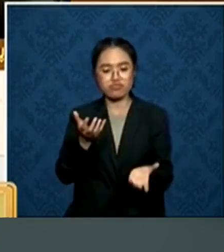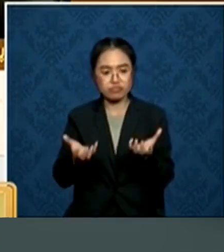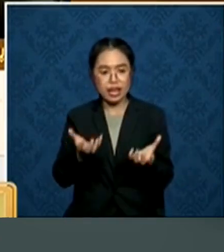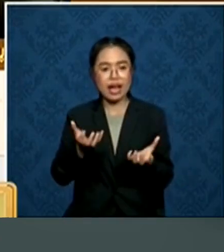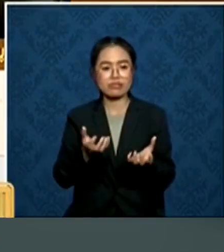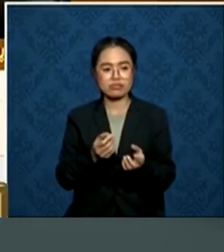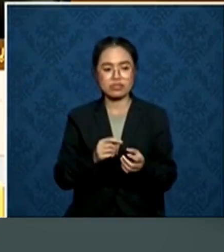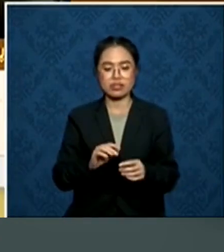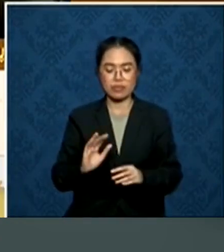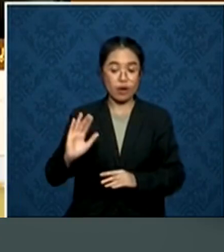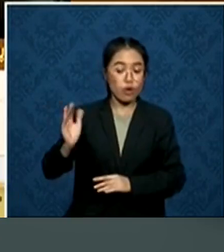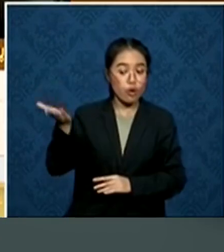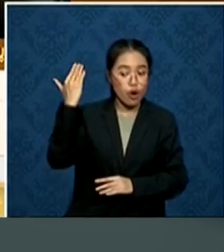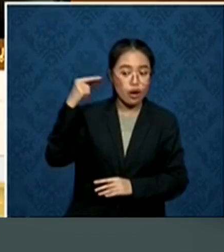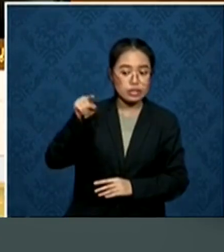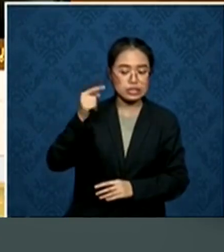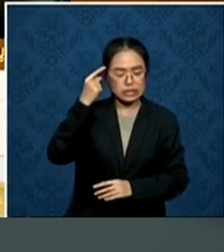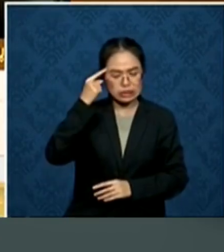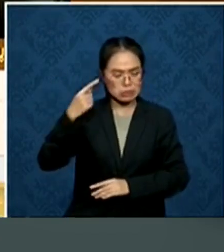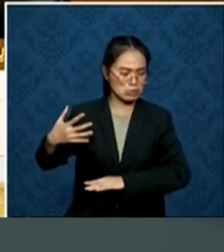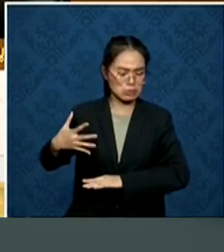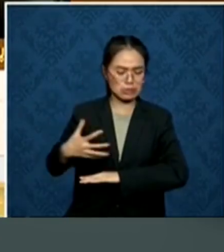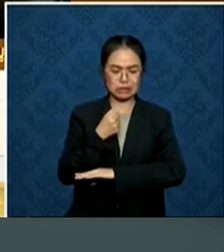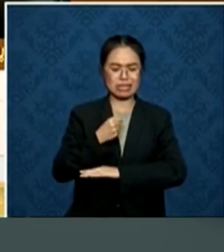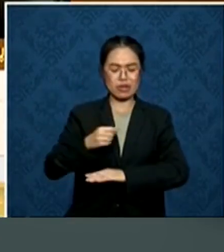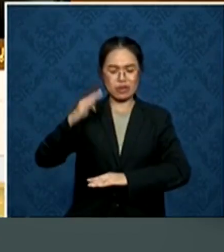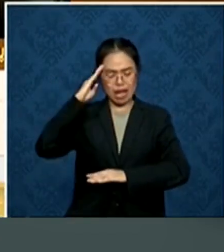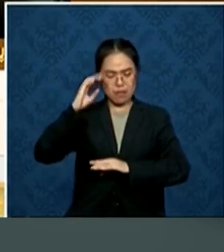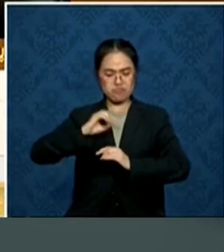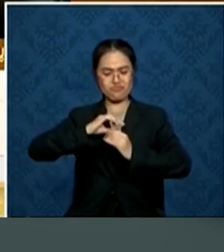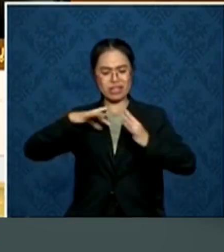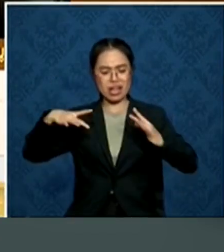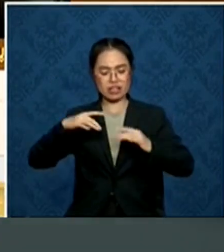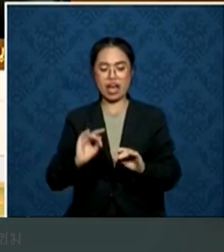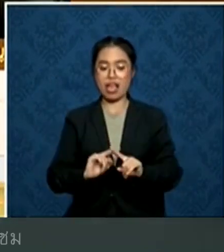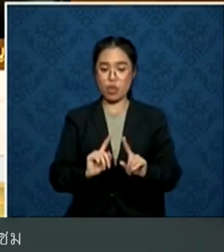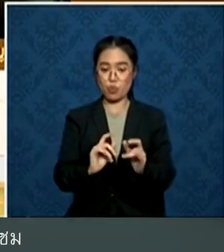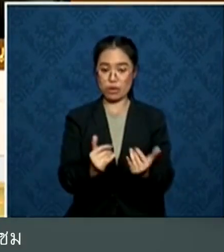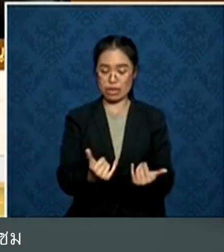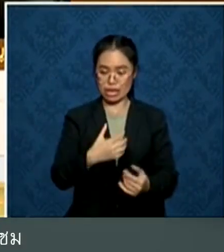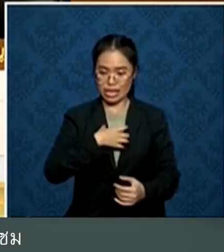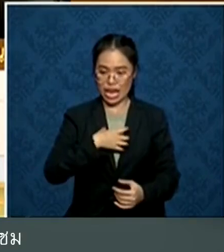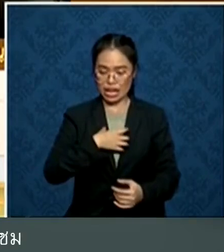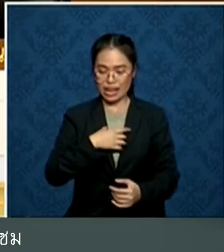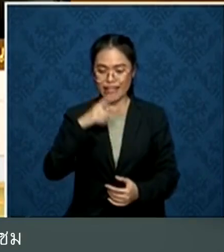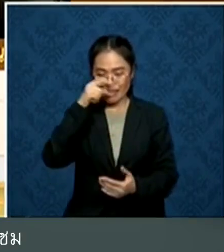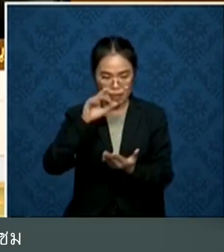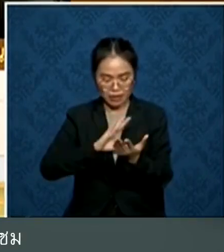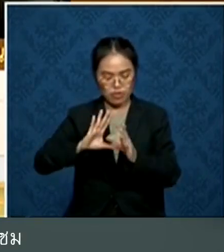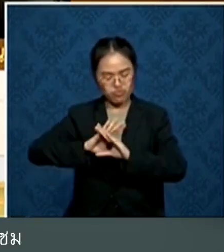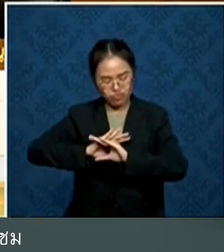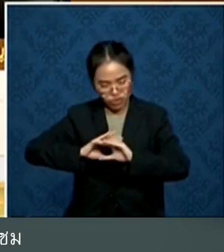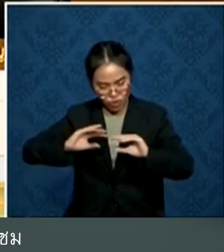อาจจะมองว่าไม่เห็นด้วยกับการยึดอำนาจแต่วันนี้เมื่อต้องการให้บ้านเมืองมีสันติภาพมี